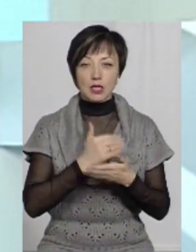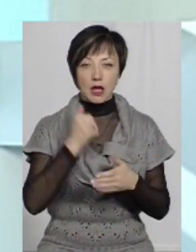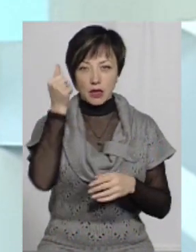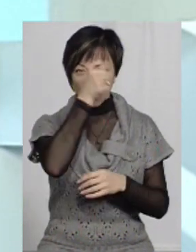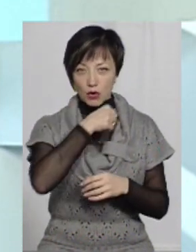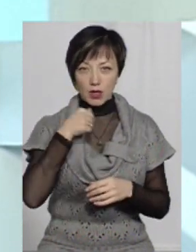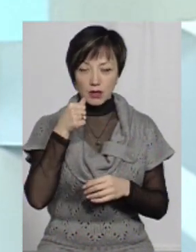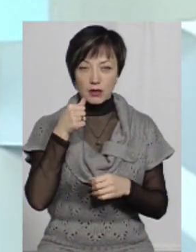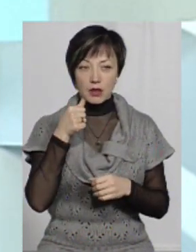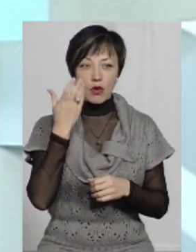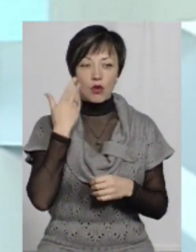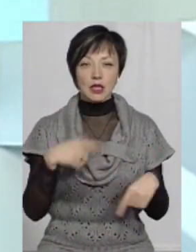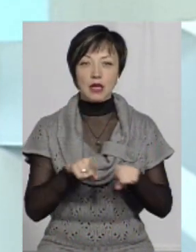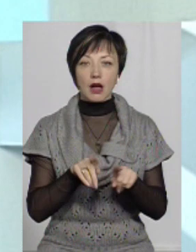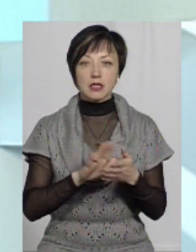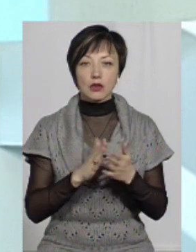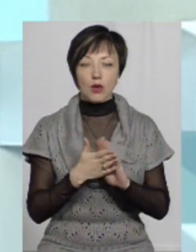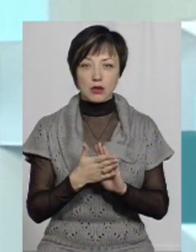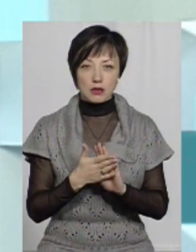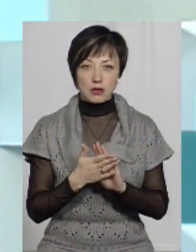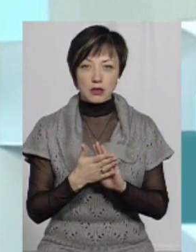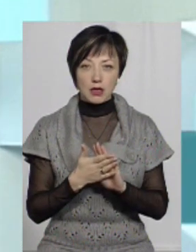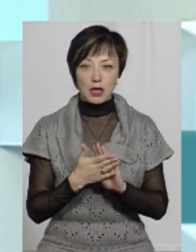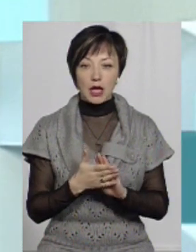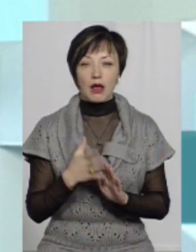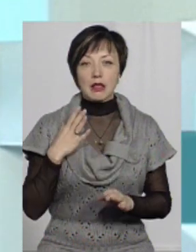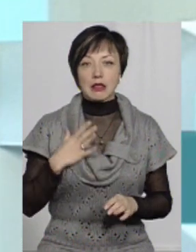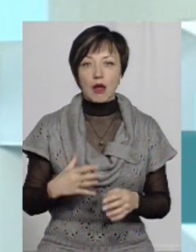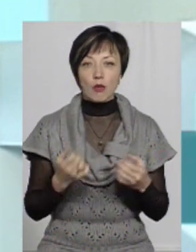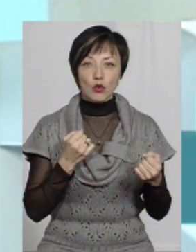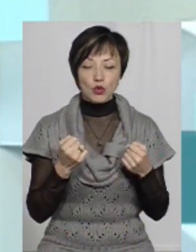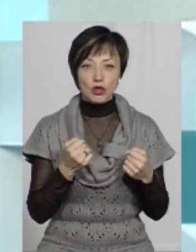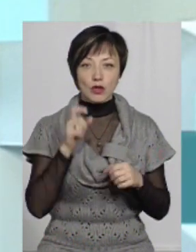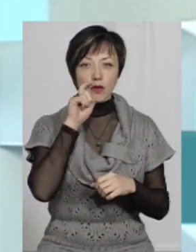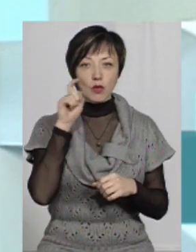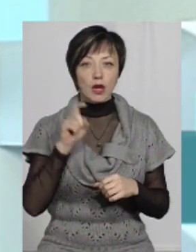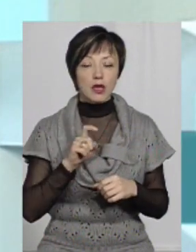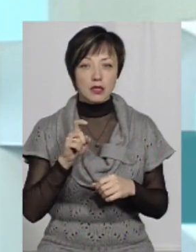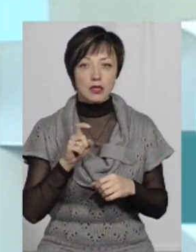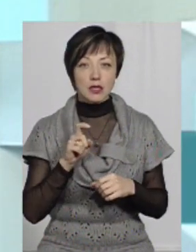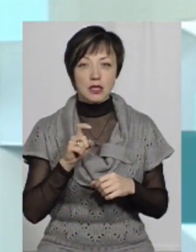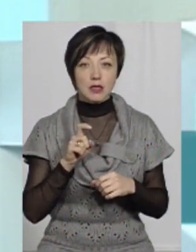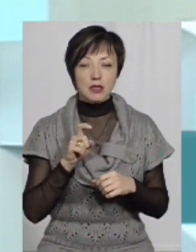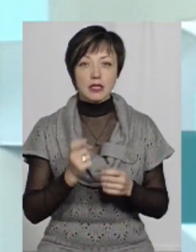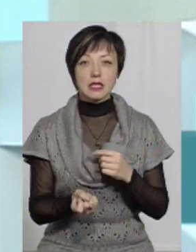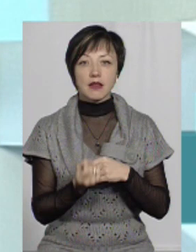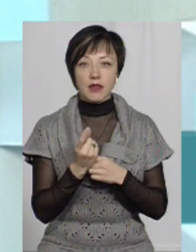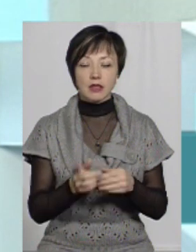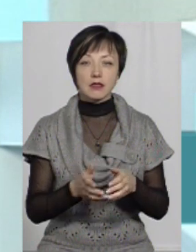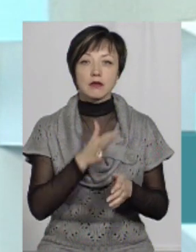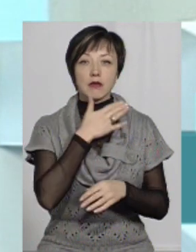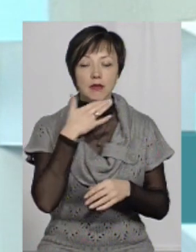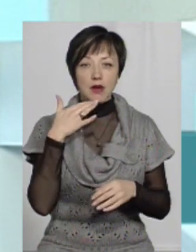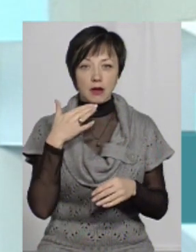роки, от коли така ситуація напружена в Україні, з'явилася